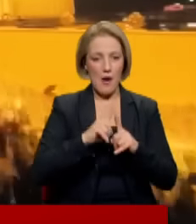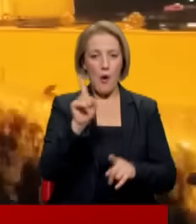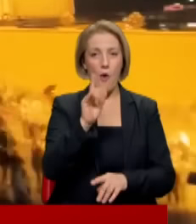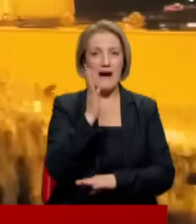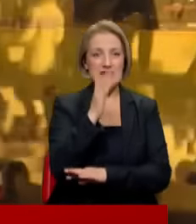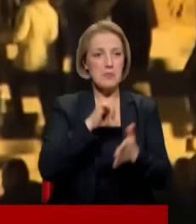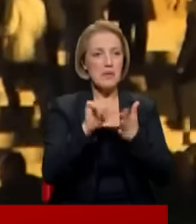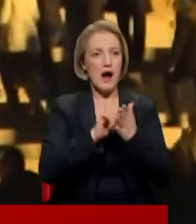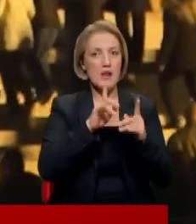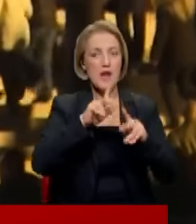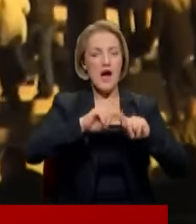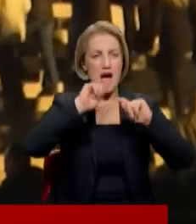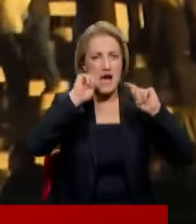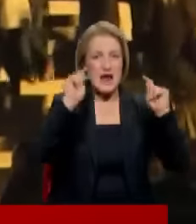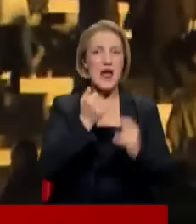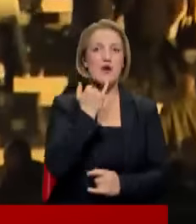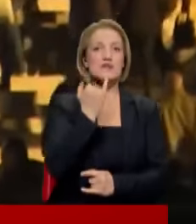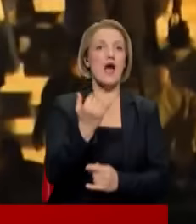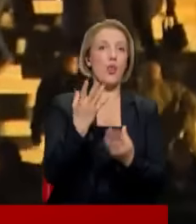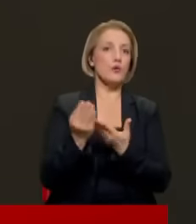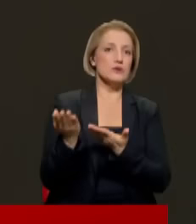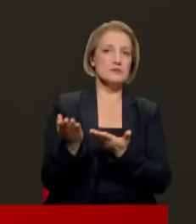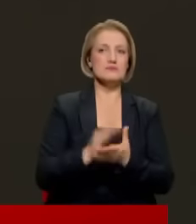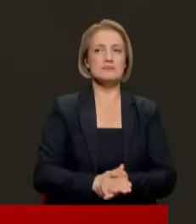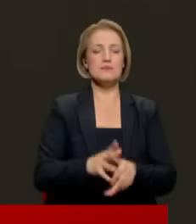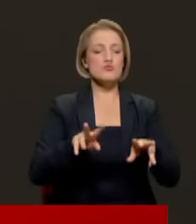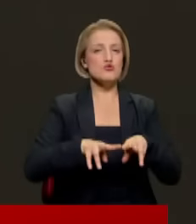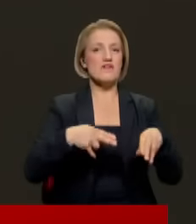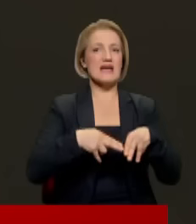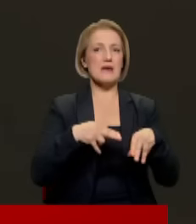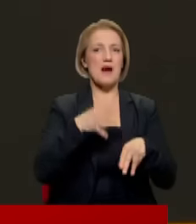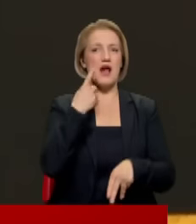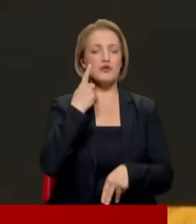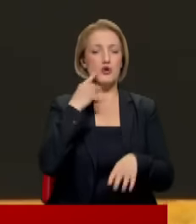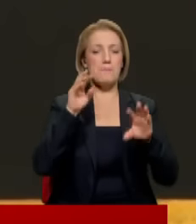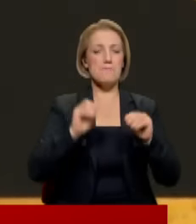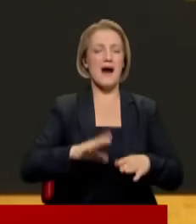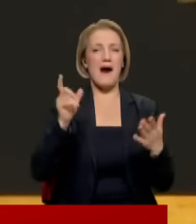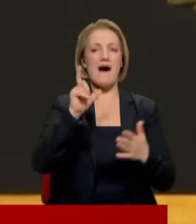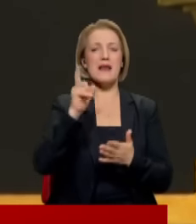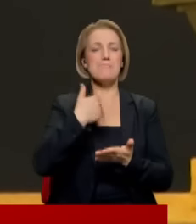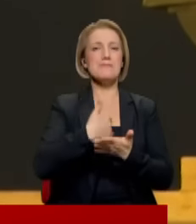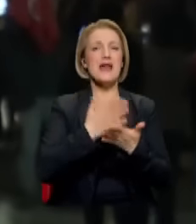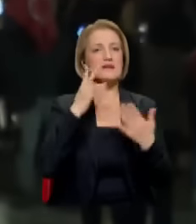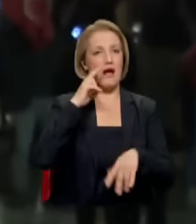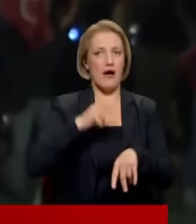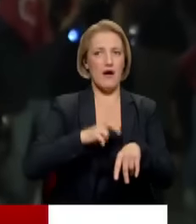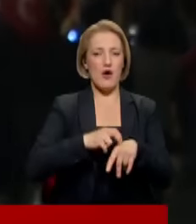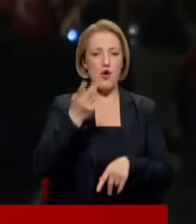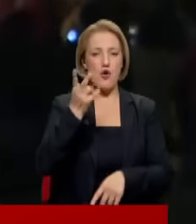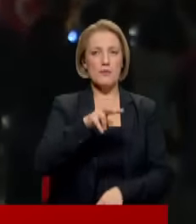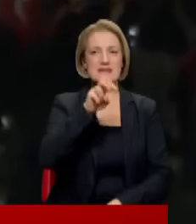Anıt kabir yapılan rekor ziyaret olarak kayıtlara geçtim Mustafa Kemal Atatürk'ün bıraktığı aydınlık mirasın anısına